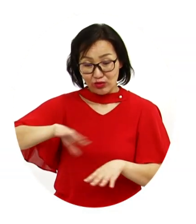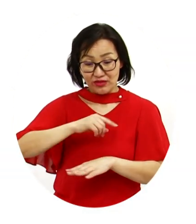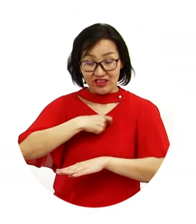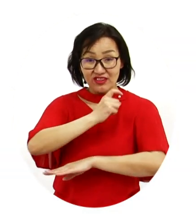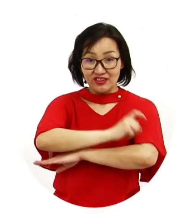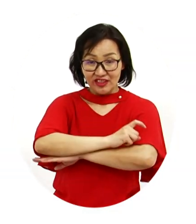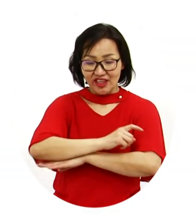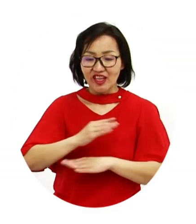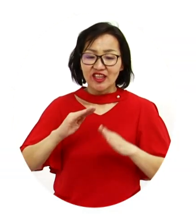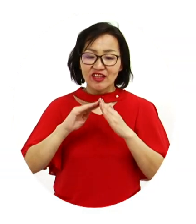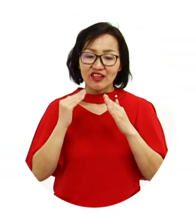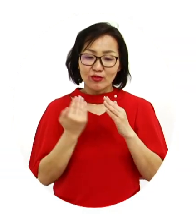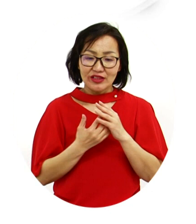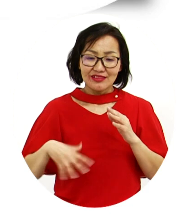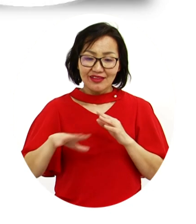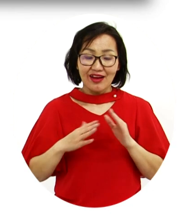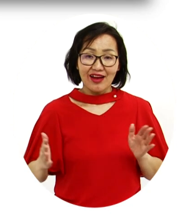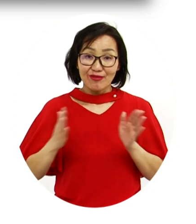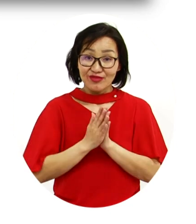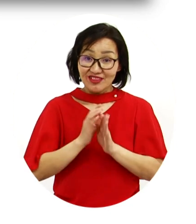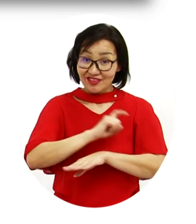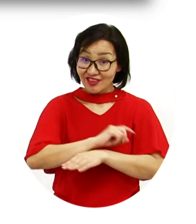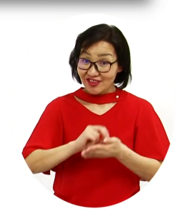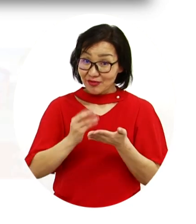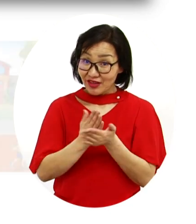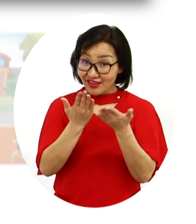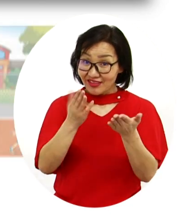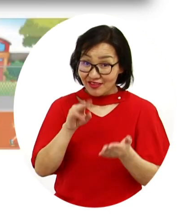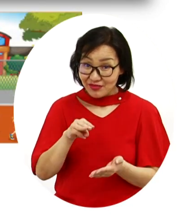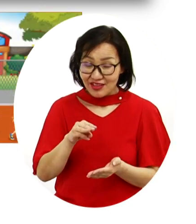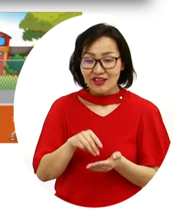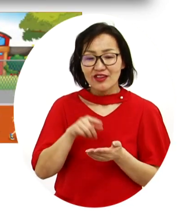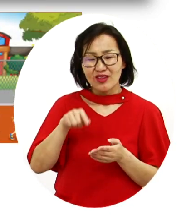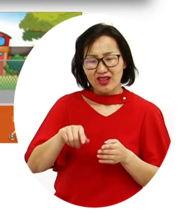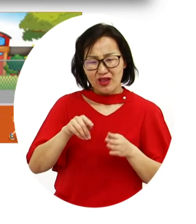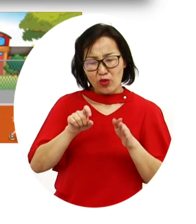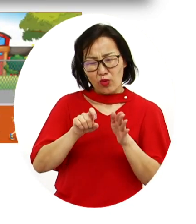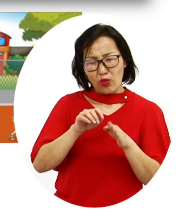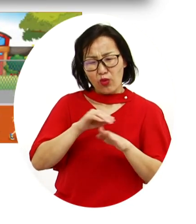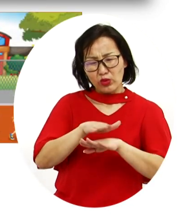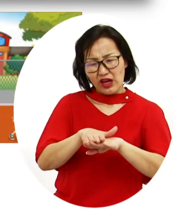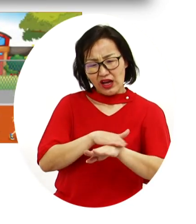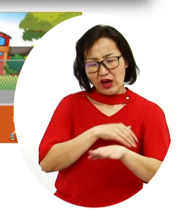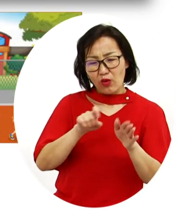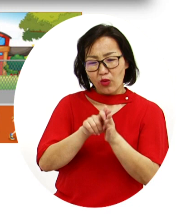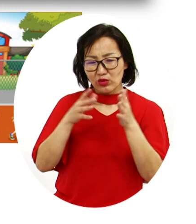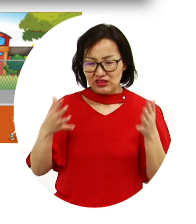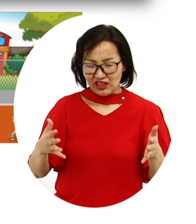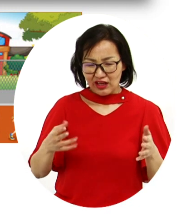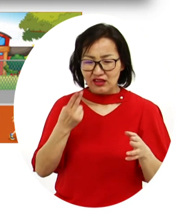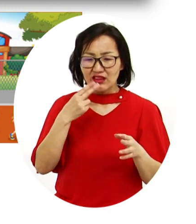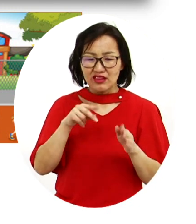хичээлээ гэрийнхэнтэйгээ хамтарч хийж байгаа. Тэгтээ энэ удаан хугацаагаар дэг